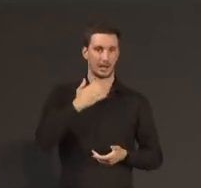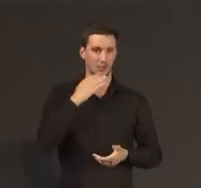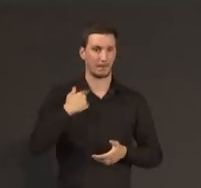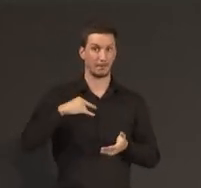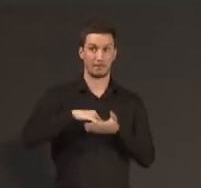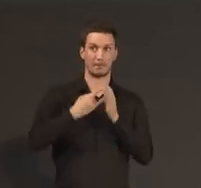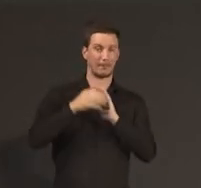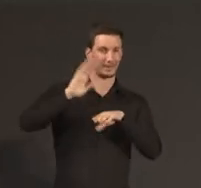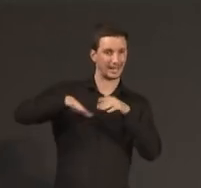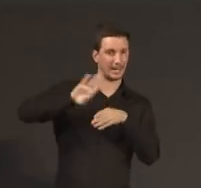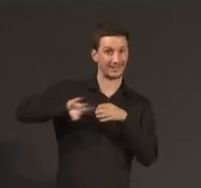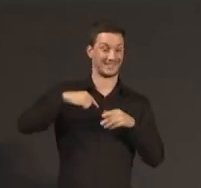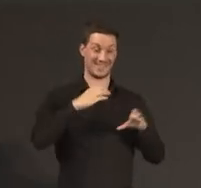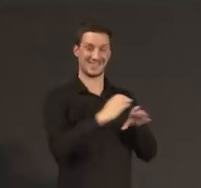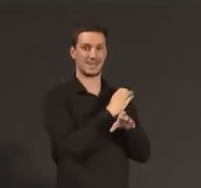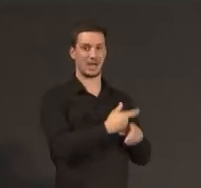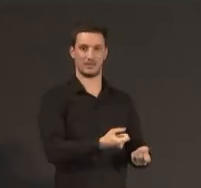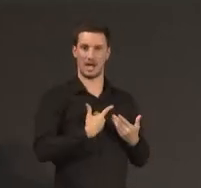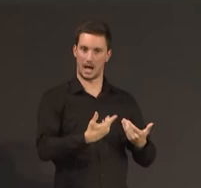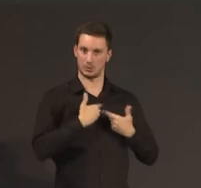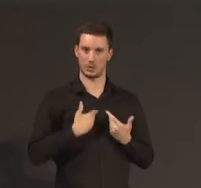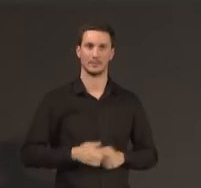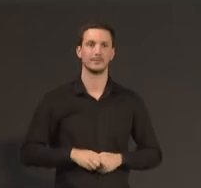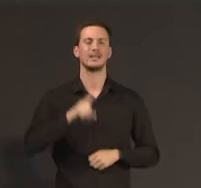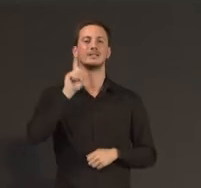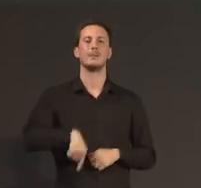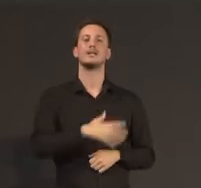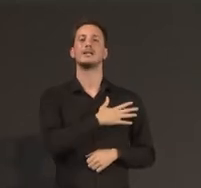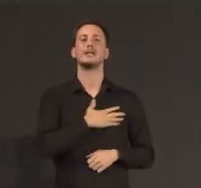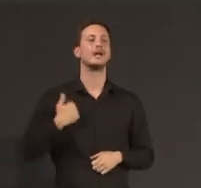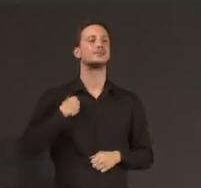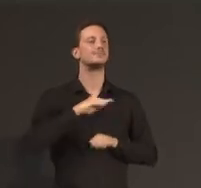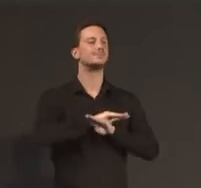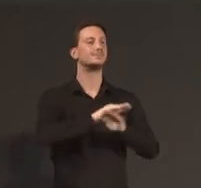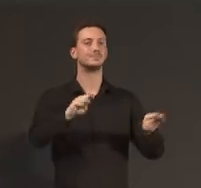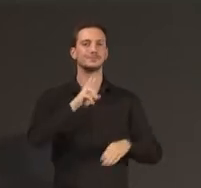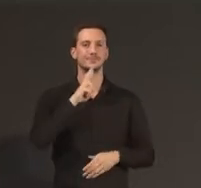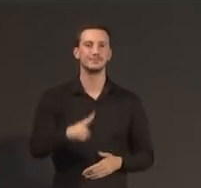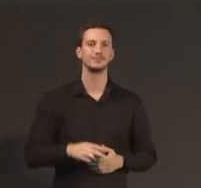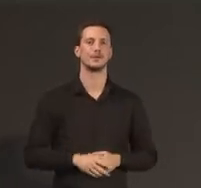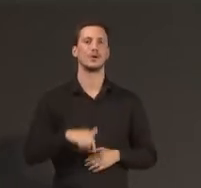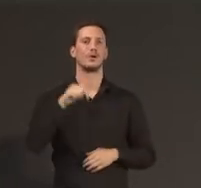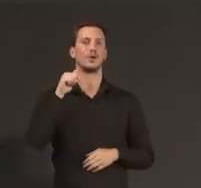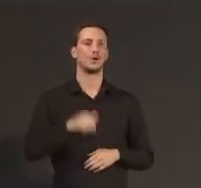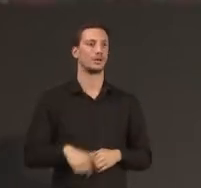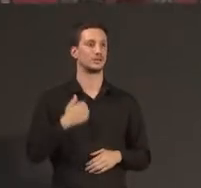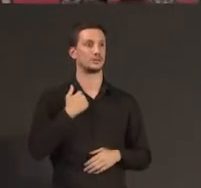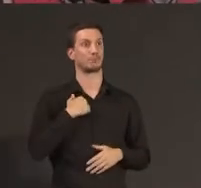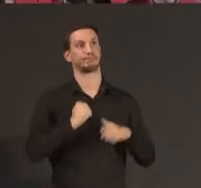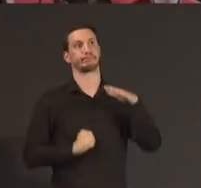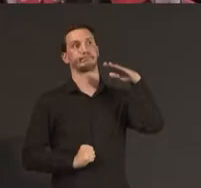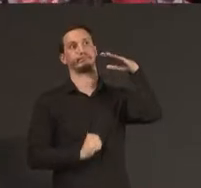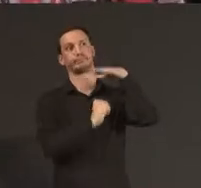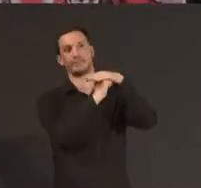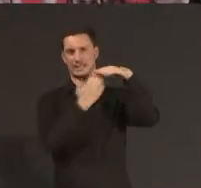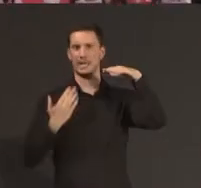de contingència, la ciència. També volia comentar-vos que avui heu fet un cim molt important. En